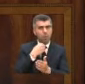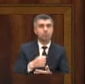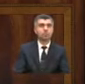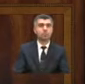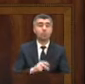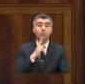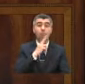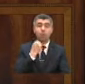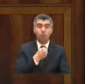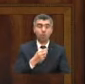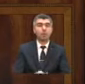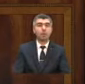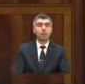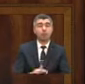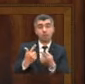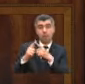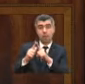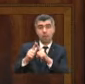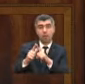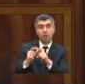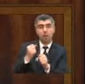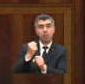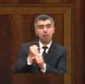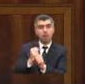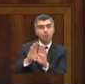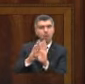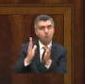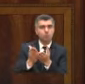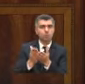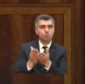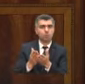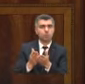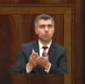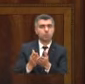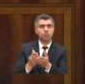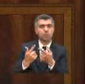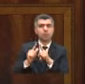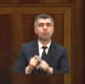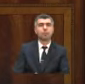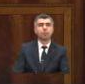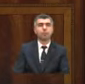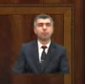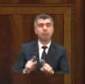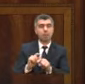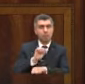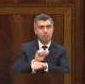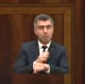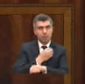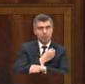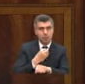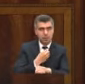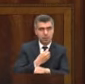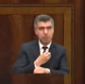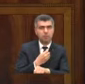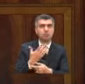الحكومة قامت بعدد من الأمور في جميع هذه المستويات، لا الحماية الاجتماعية، لا